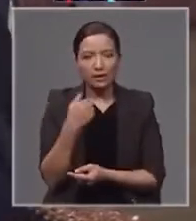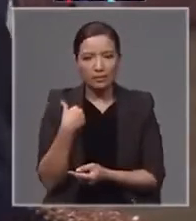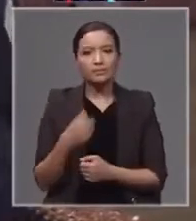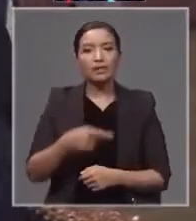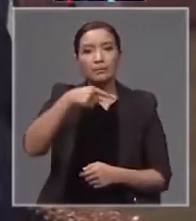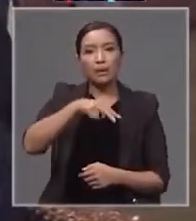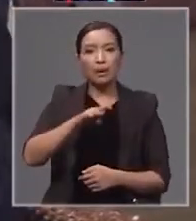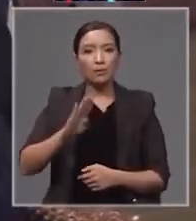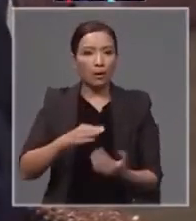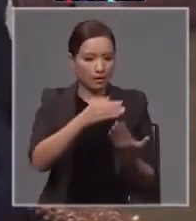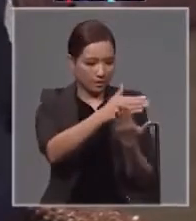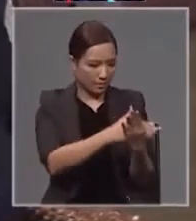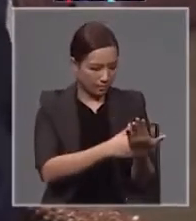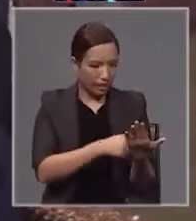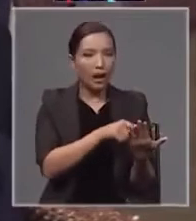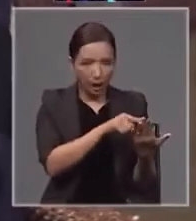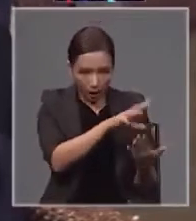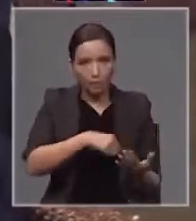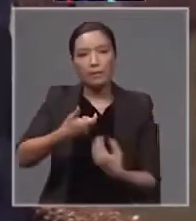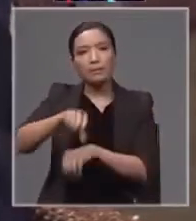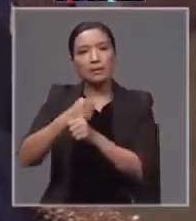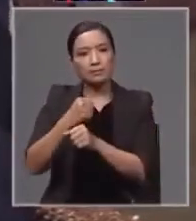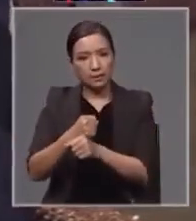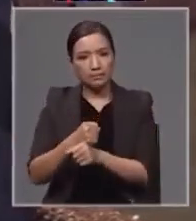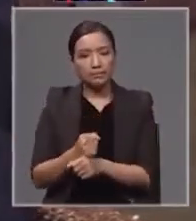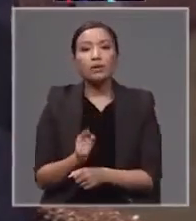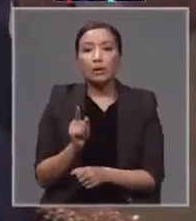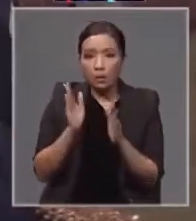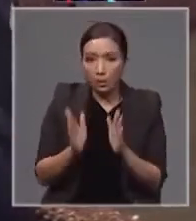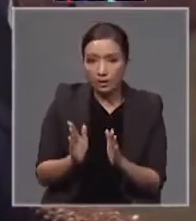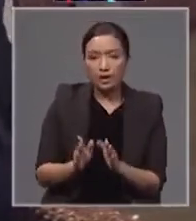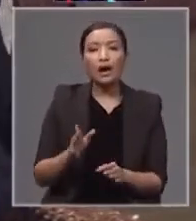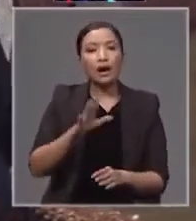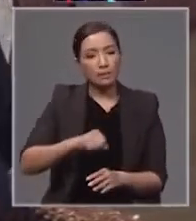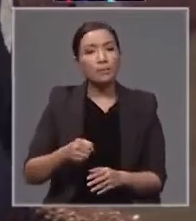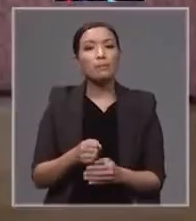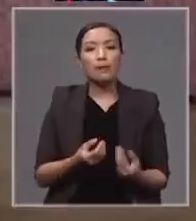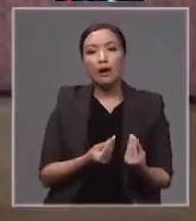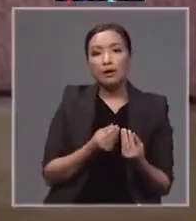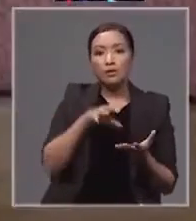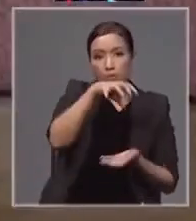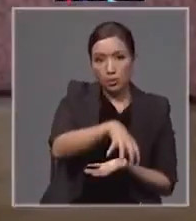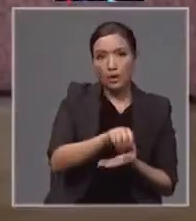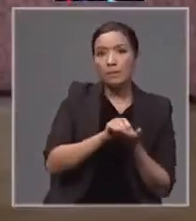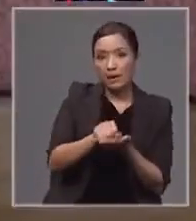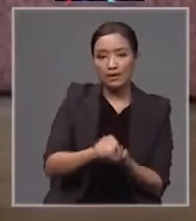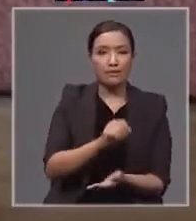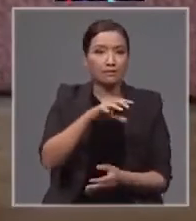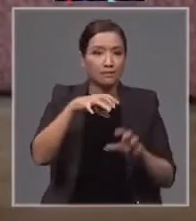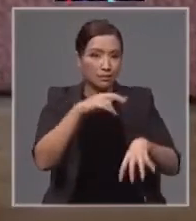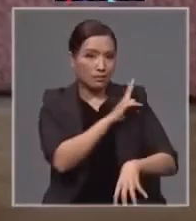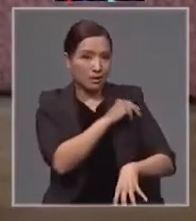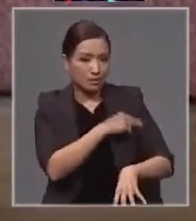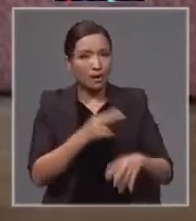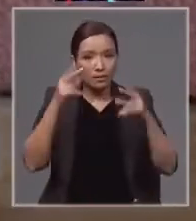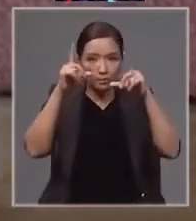บไปปฏิบัติผู้ปฏิบัติในพรบฉบับนี้เนี่ยมันมีทั้งผู้ให้บริการ ค ือพวกหมอพวกโรงพยาบาลพวกพยาบ